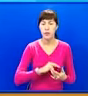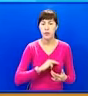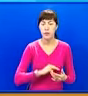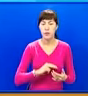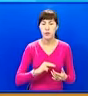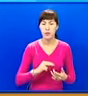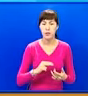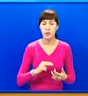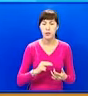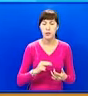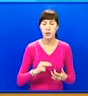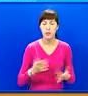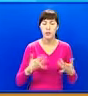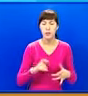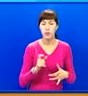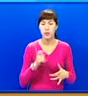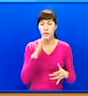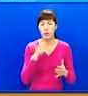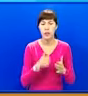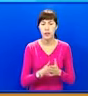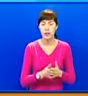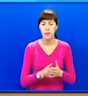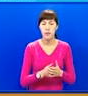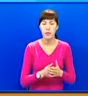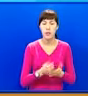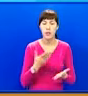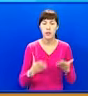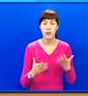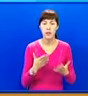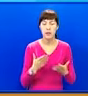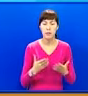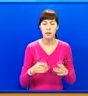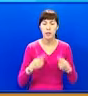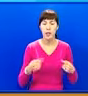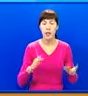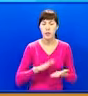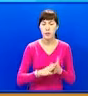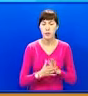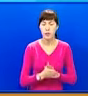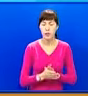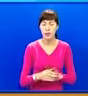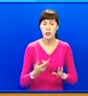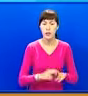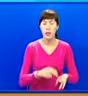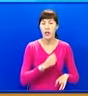шығып кеткен уақытына шейін бұл төленетін болады. Егер де мысалы бір әртүрлі жағдайлар болып, енді сол